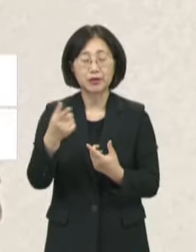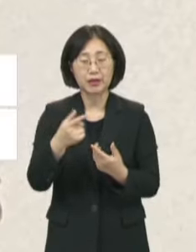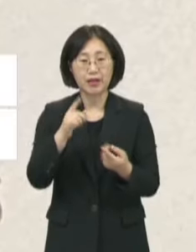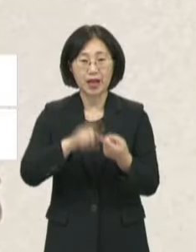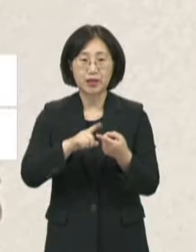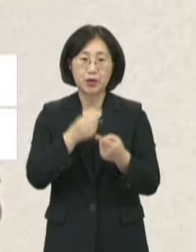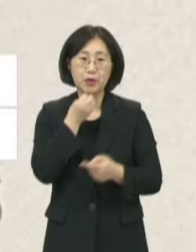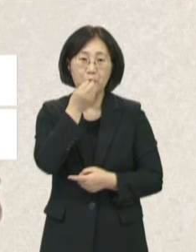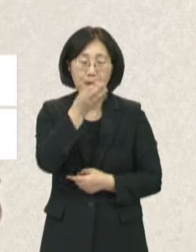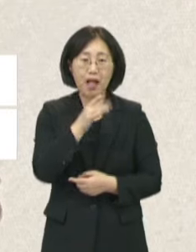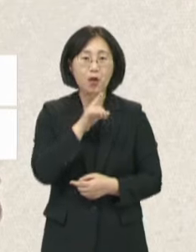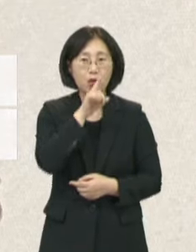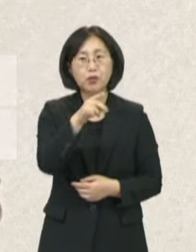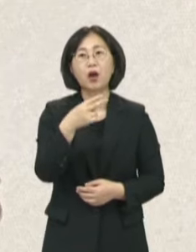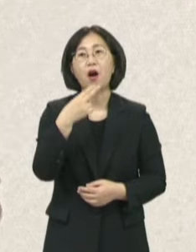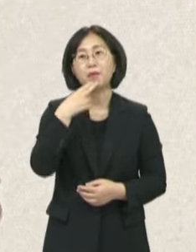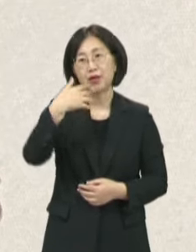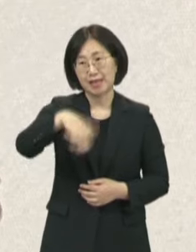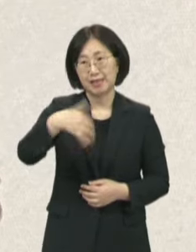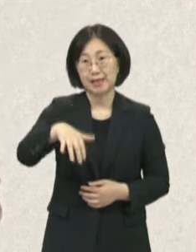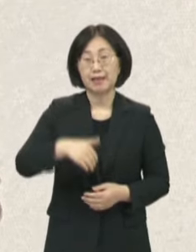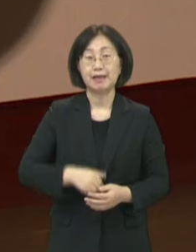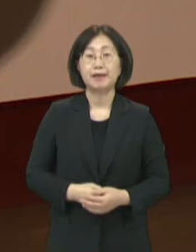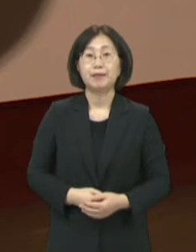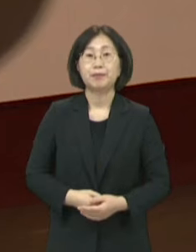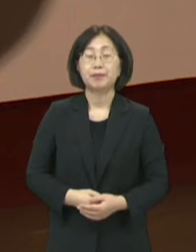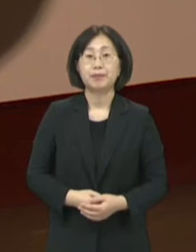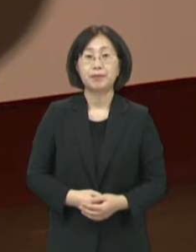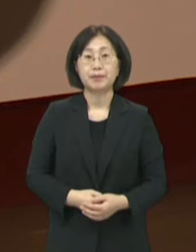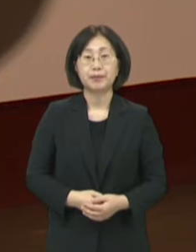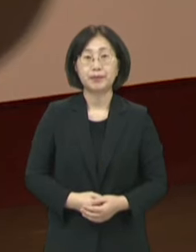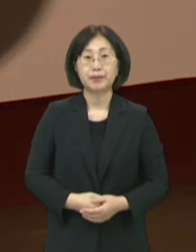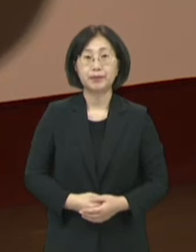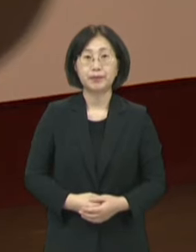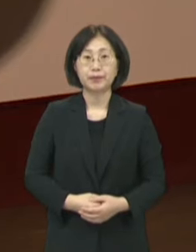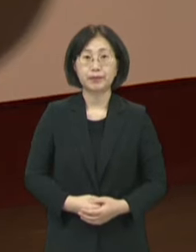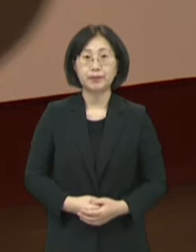등 수사의뢰가 들어오지 않은 상태라고 설명했습니다 TJB 이수복 있니다